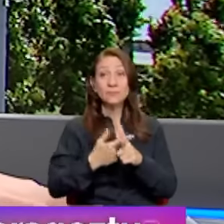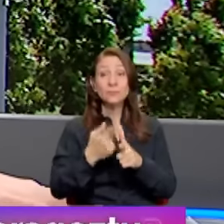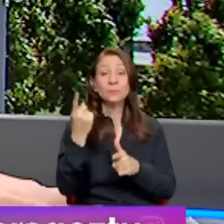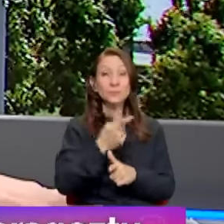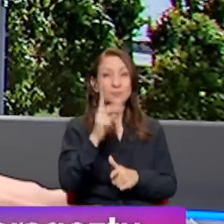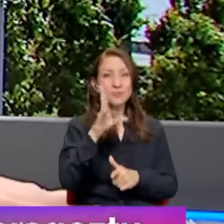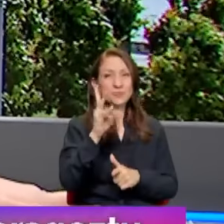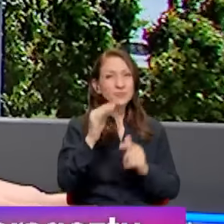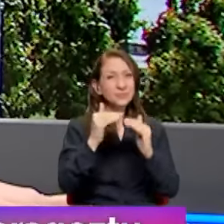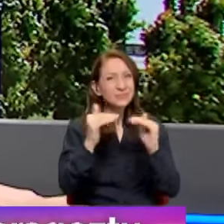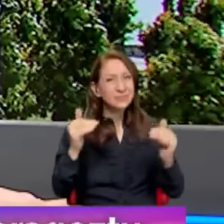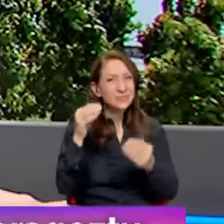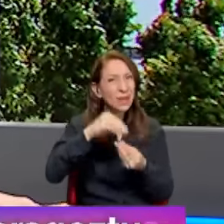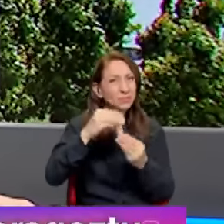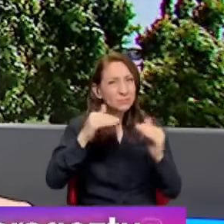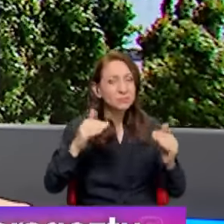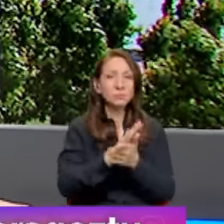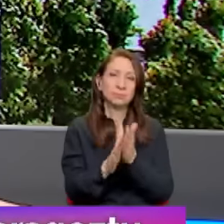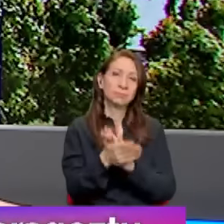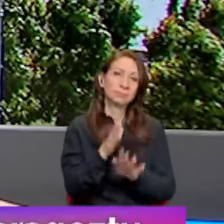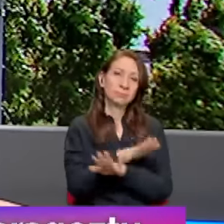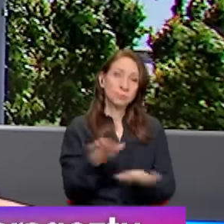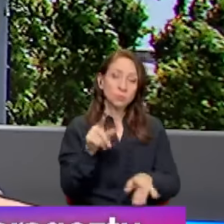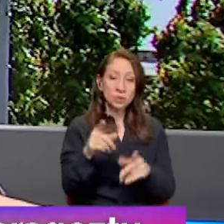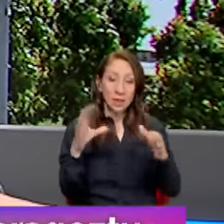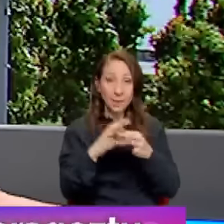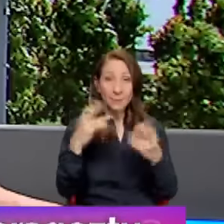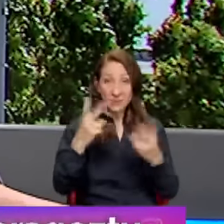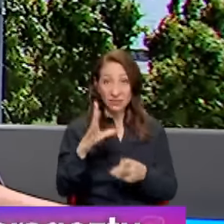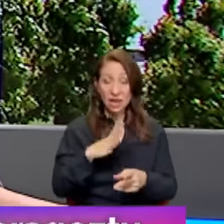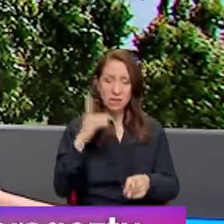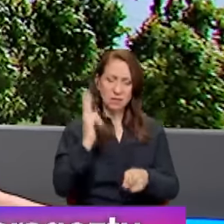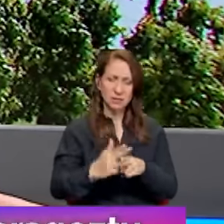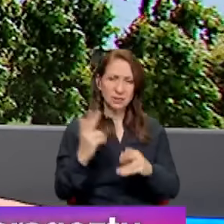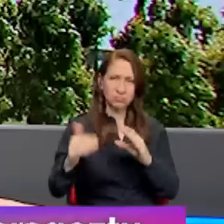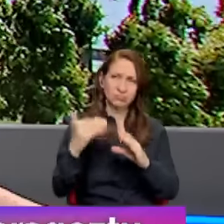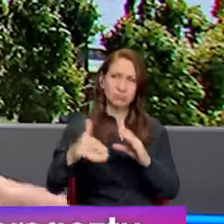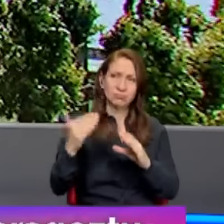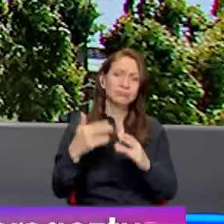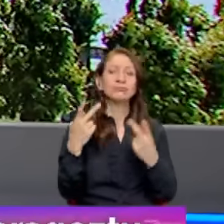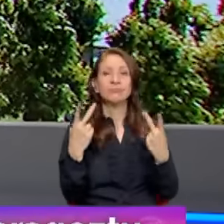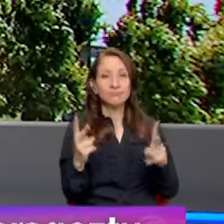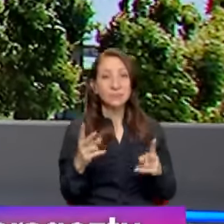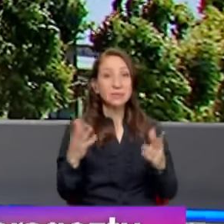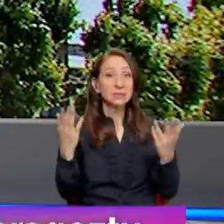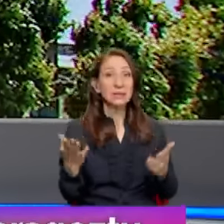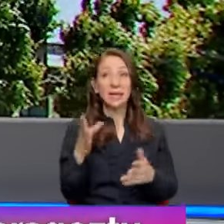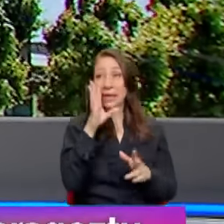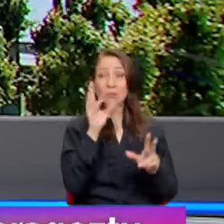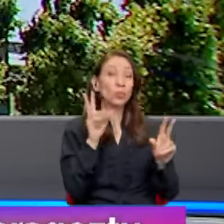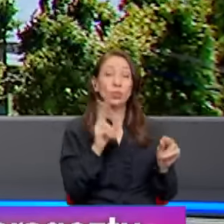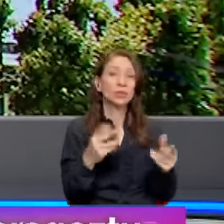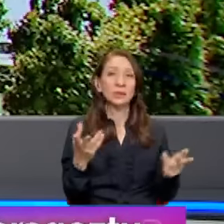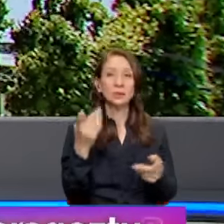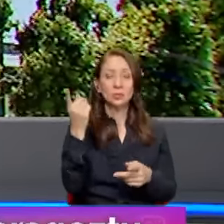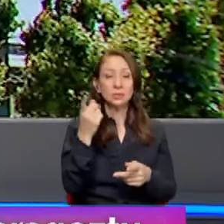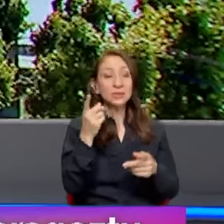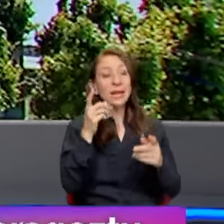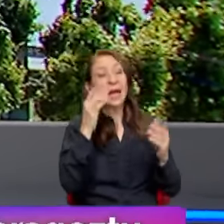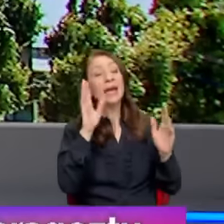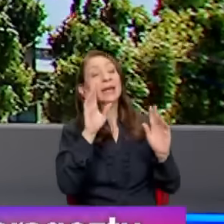% 25 sınırı bitiyor buna dair mesajlarınız varsa hemen hızlı bir şekilde bizlerle paylaşabilirsiniz zaten Kim uyuyordu ki %